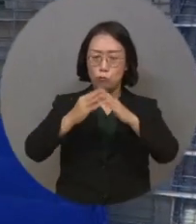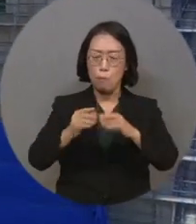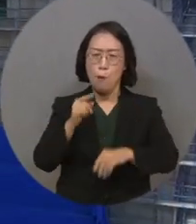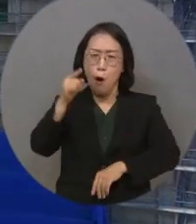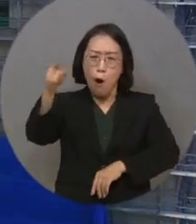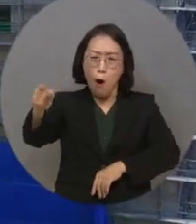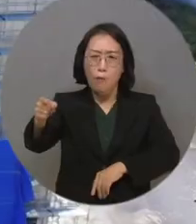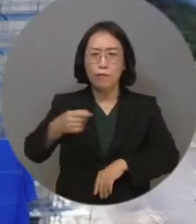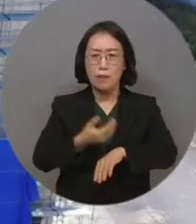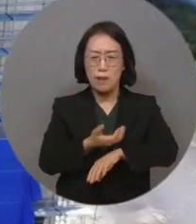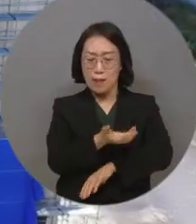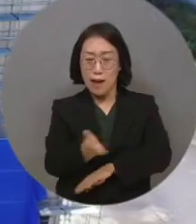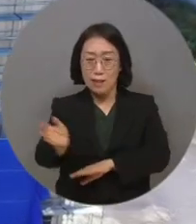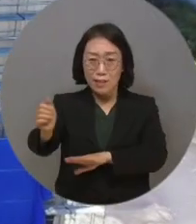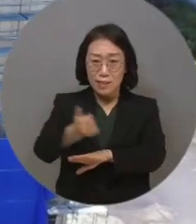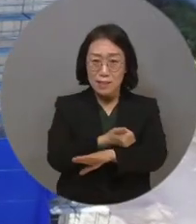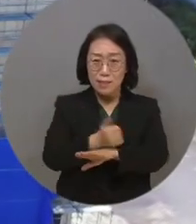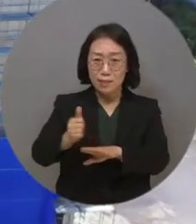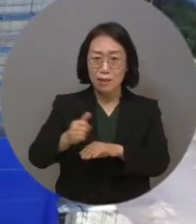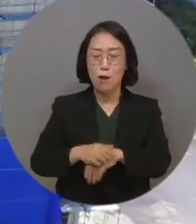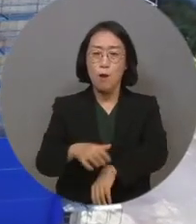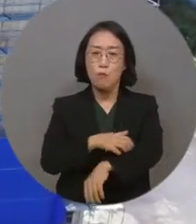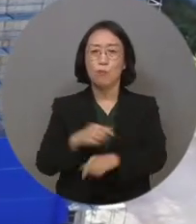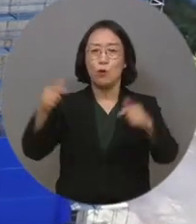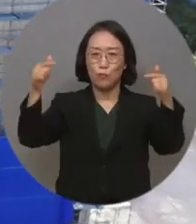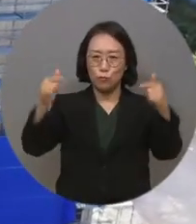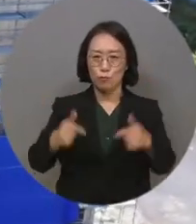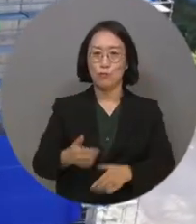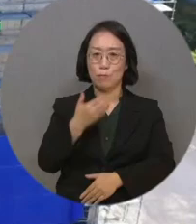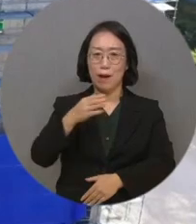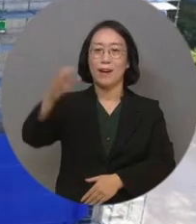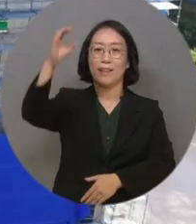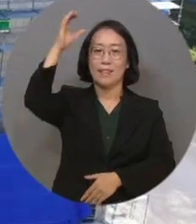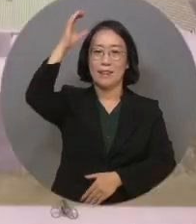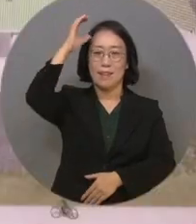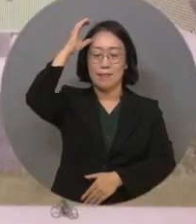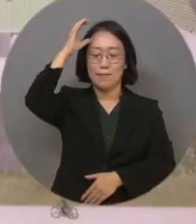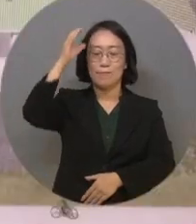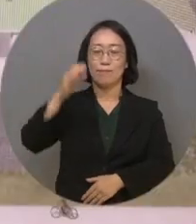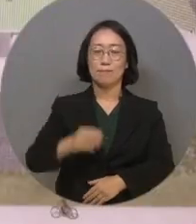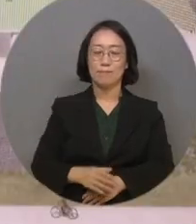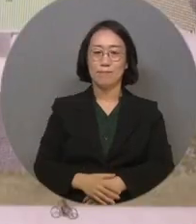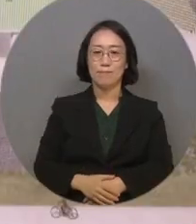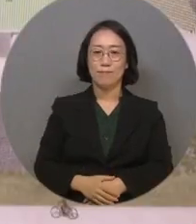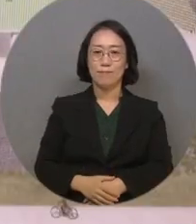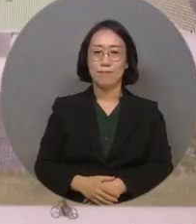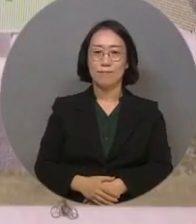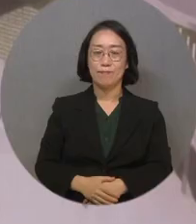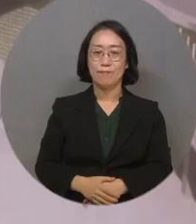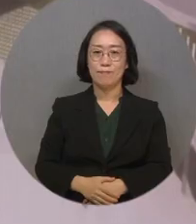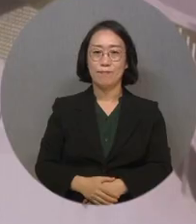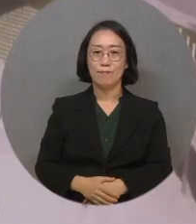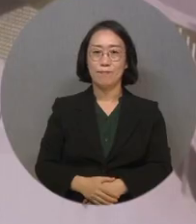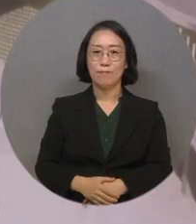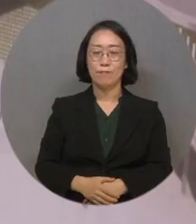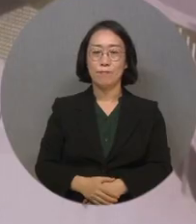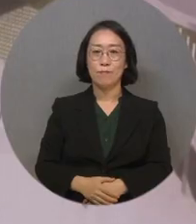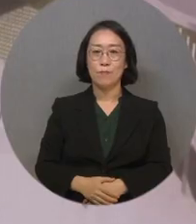했던 지역 장애인들의 불편이 크게 해소될 것으로 기대됩니다 복지 tv 뉴스 유진입니다